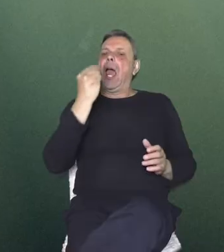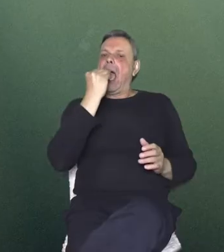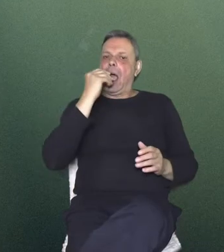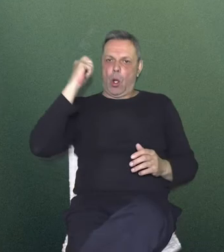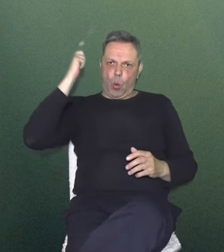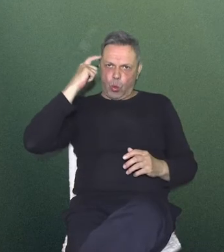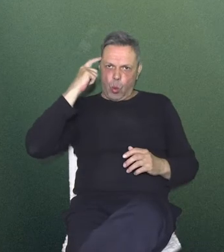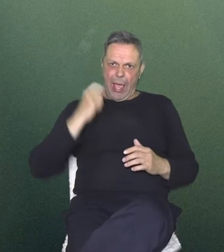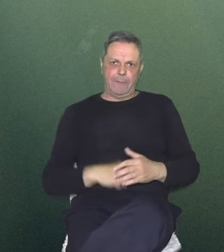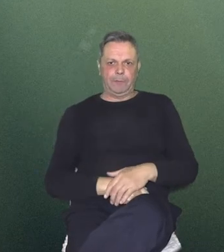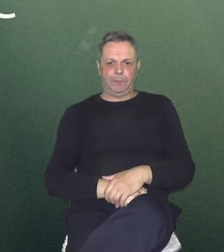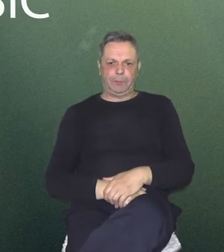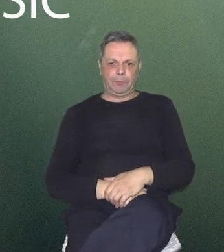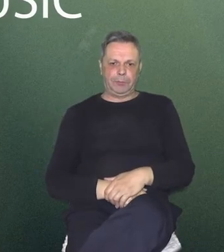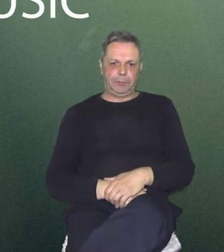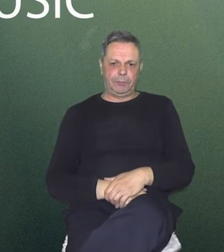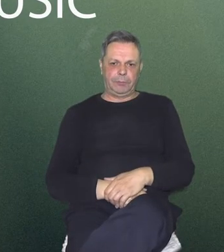kulture.